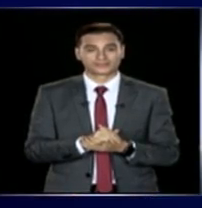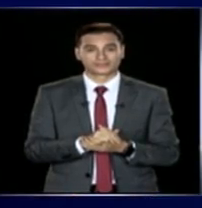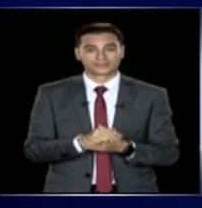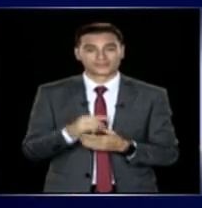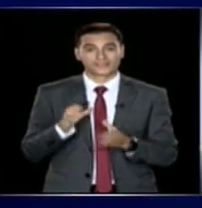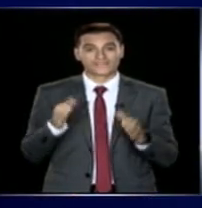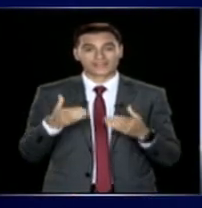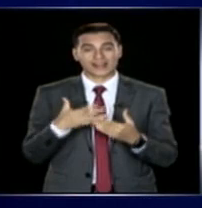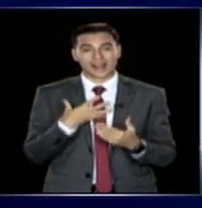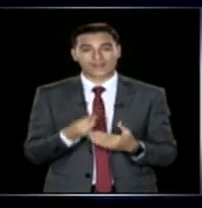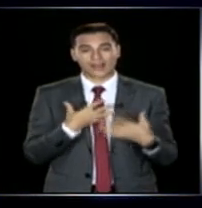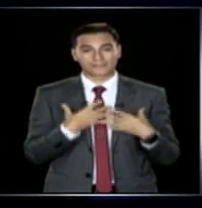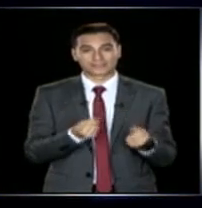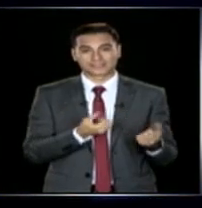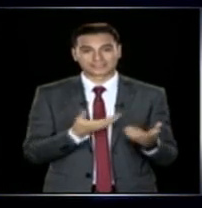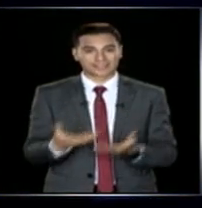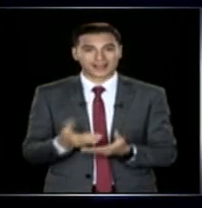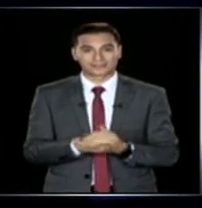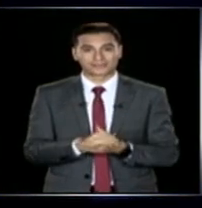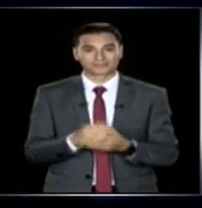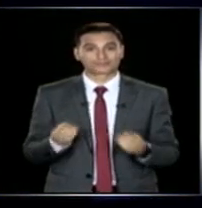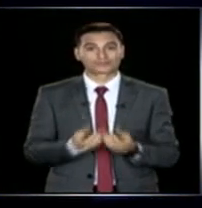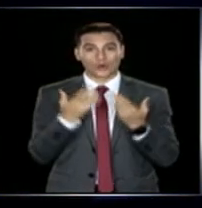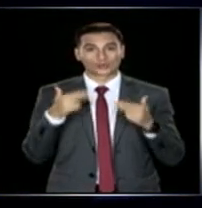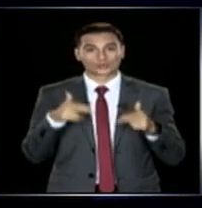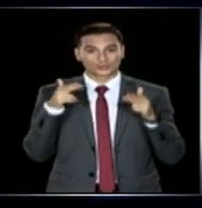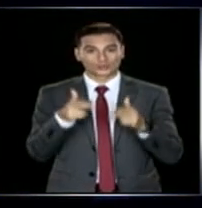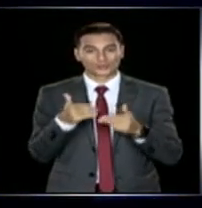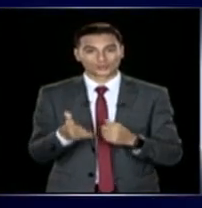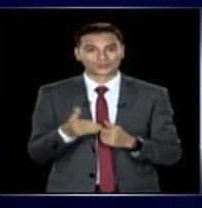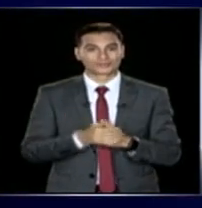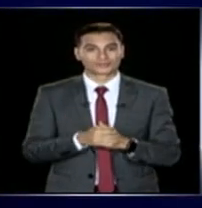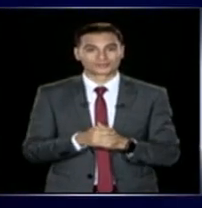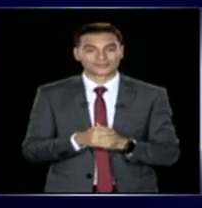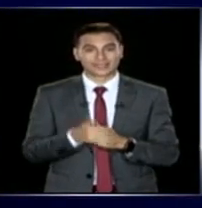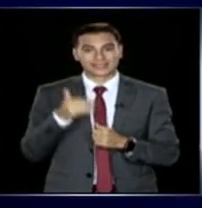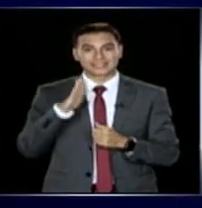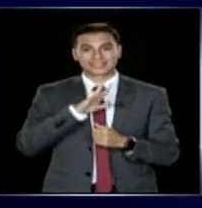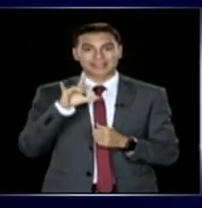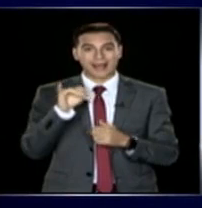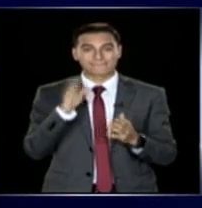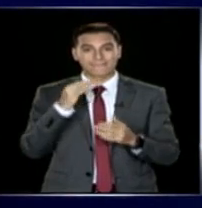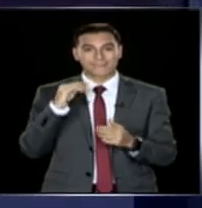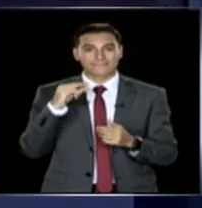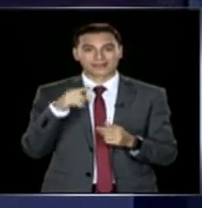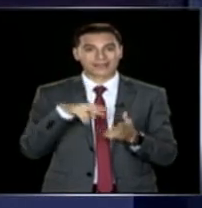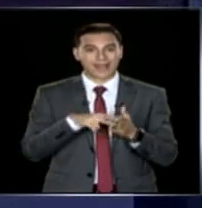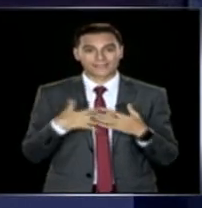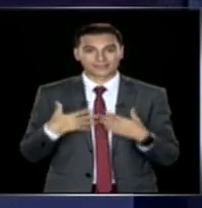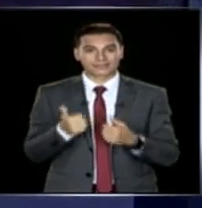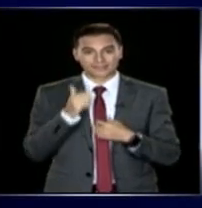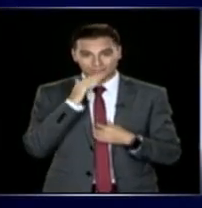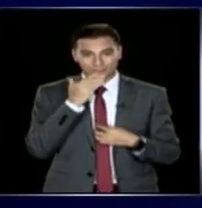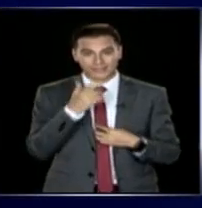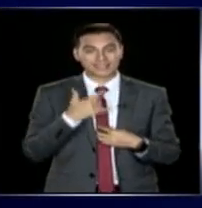فريق الأوفياء حمد لله على السلامة، منورنا في الاستوديو. انا خليك اسلام محمد، اخبارك ايه؟ الحمد لله